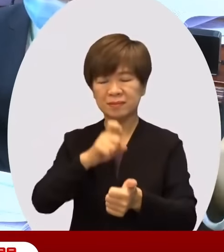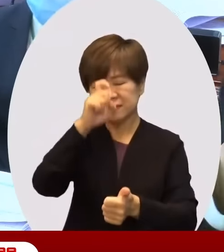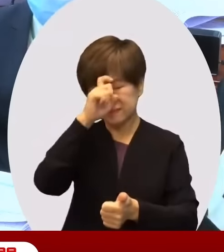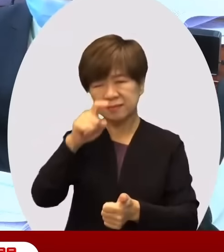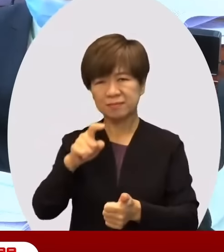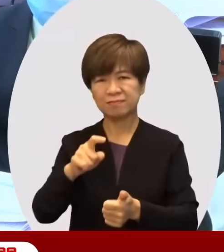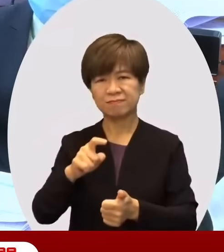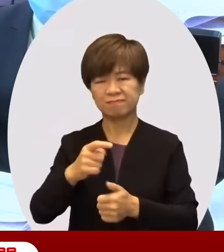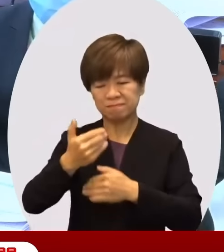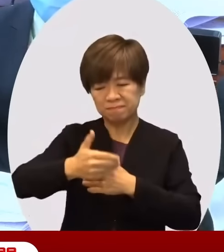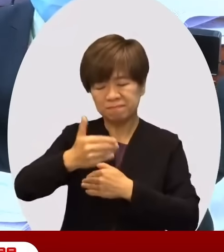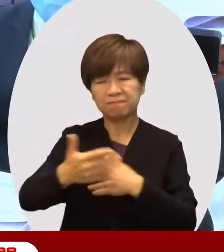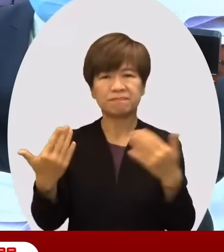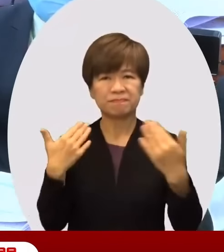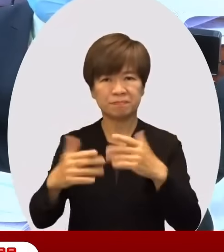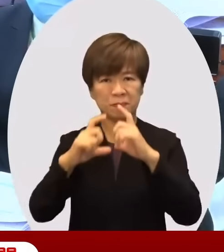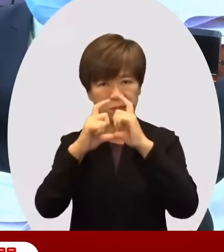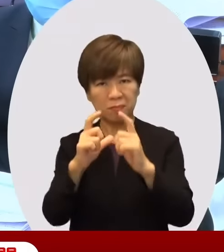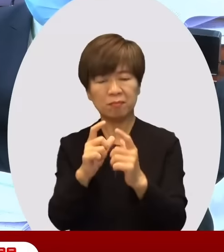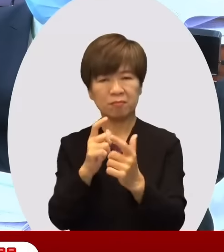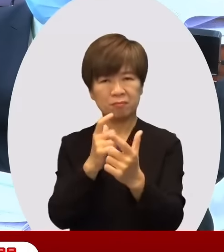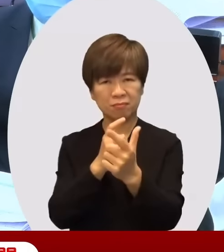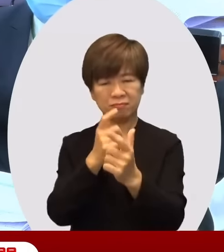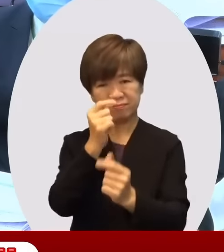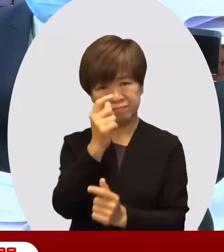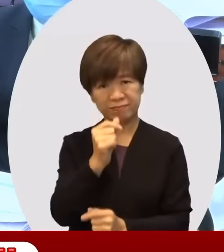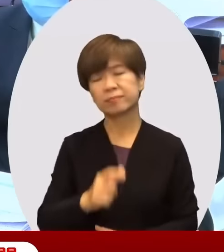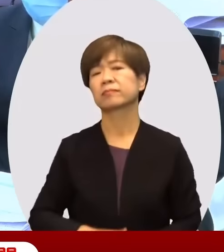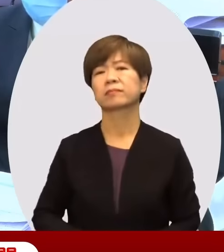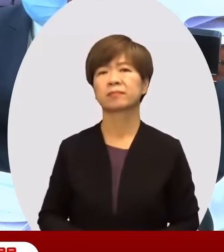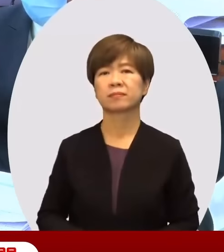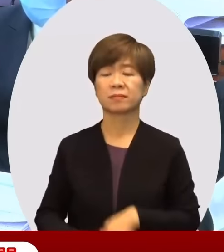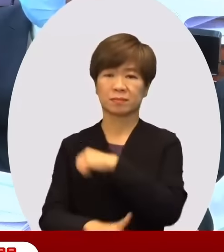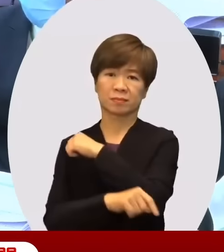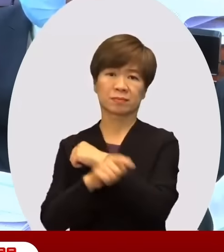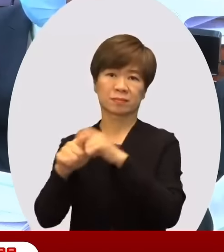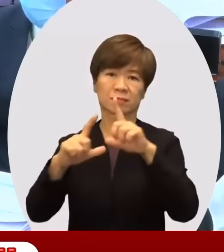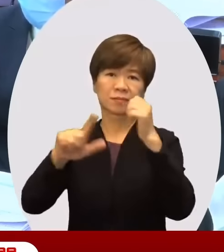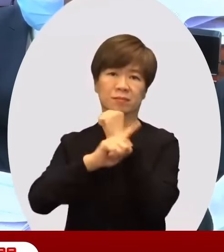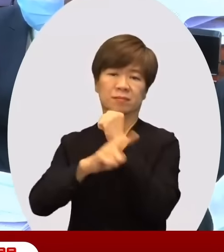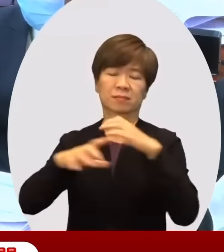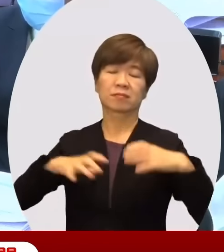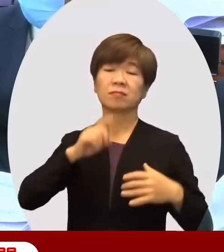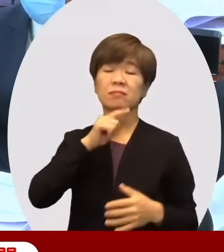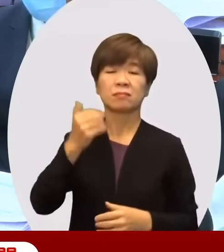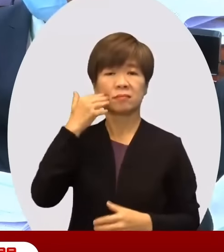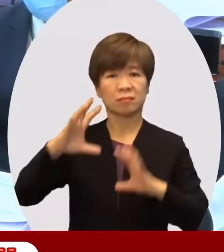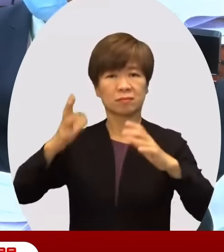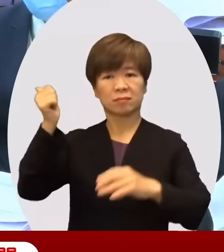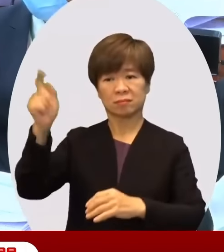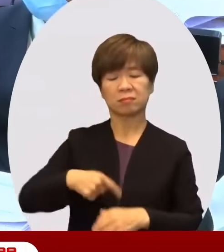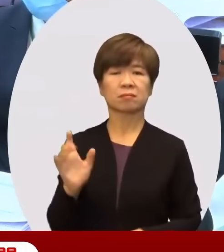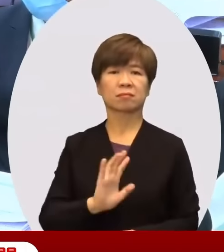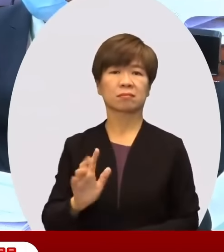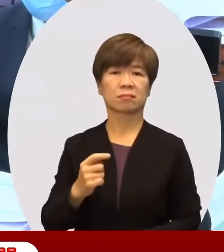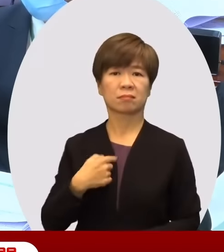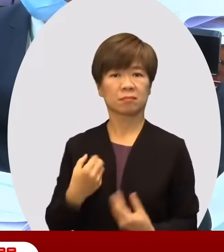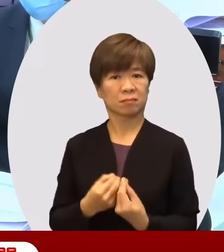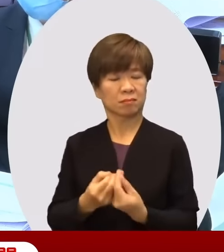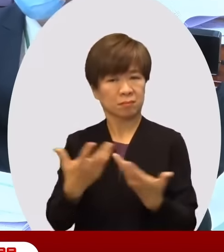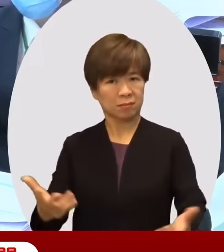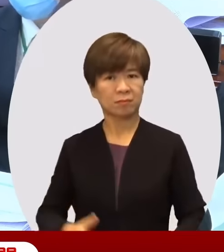次都能够很清楚的回答尤大法。那最后尤大法官说好啦，那总统不来立法院能怎么样？我必须